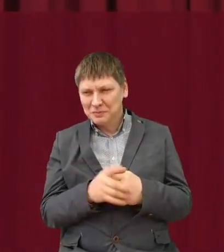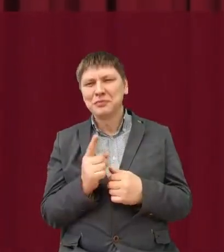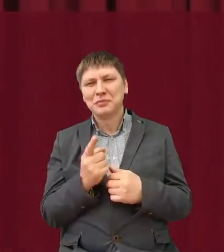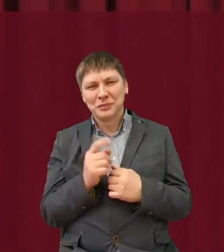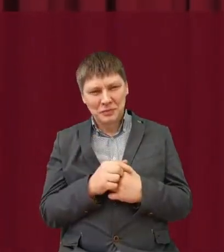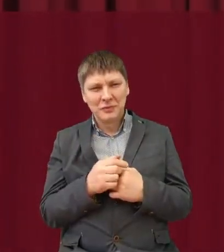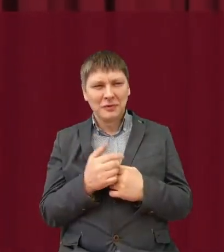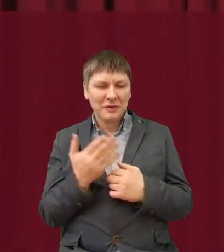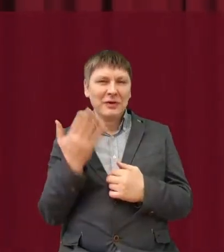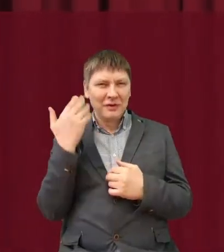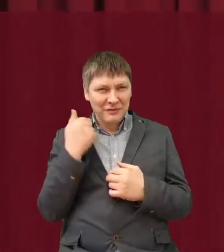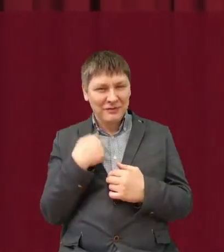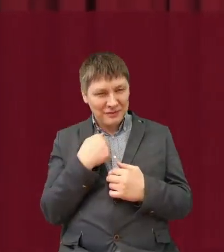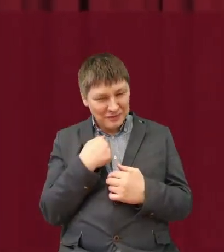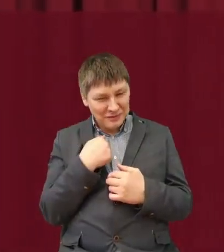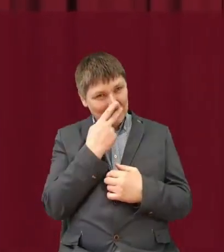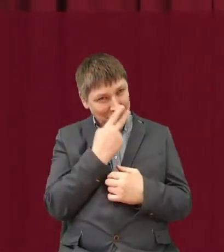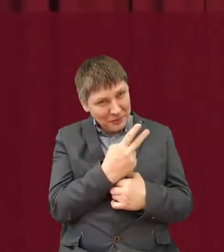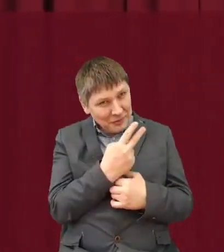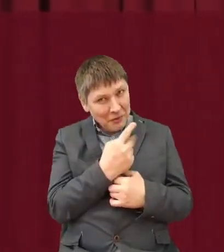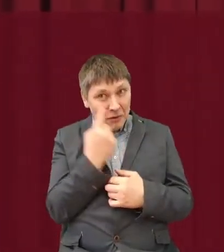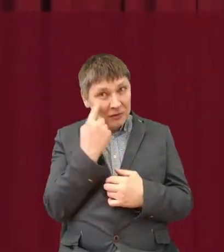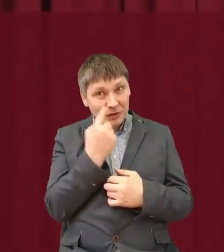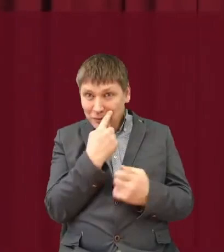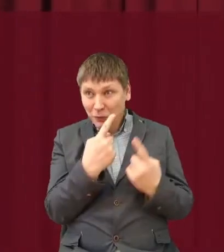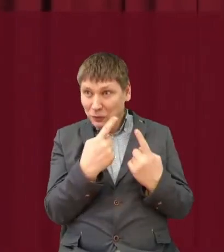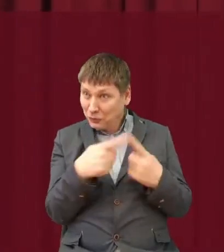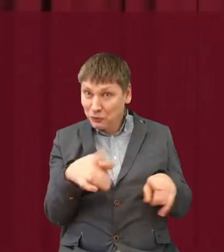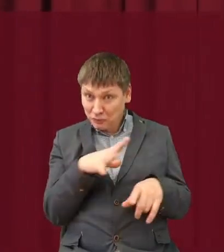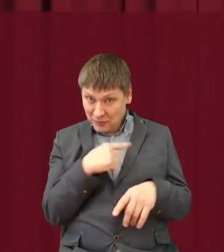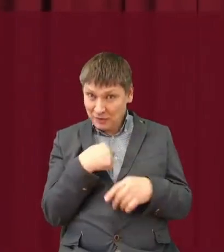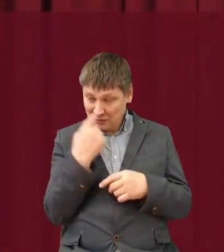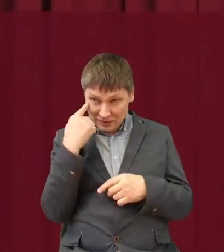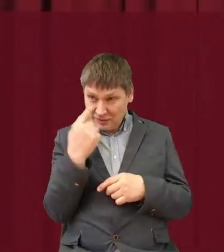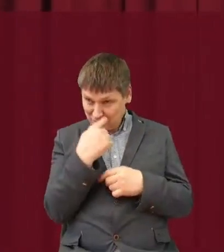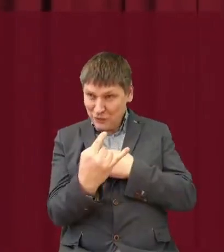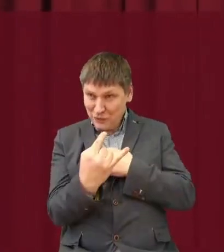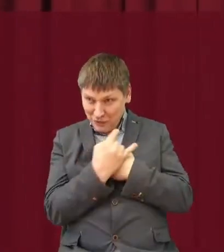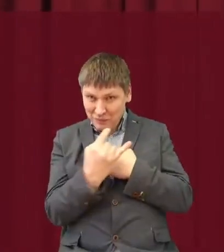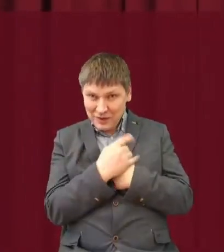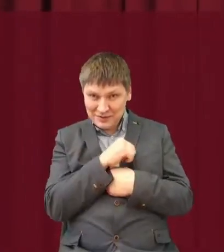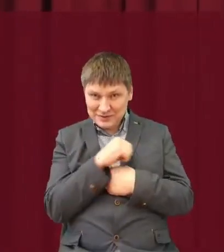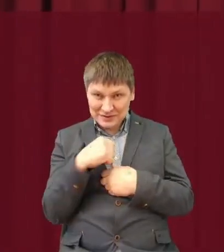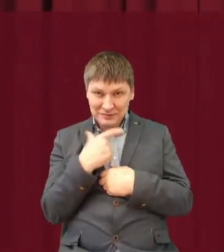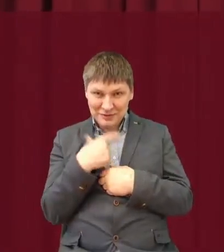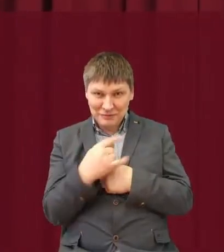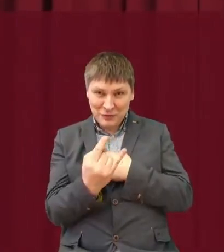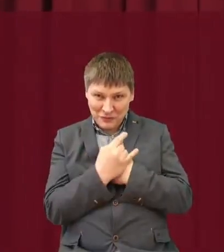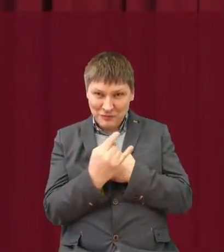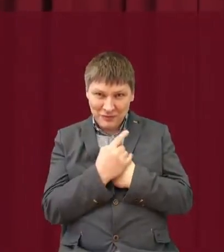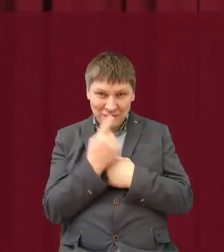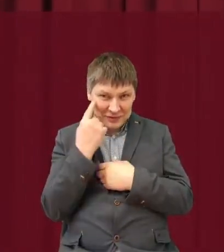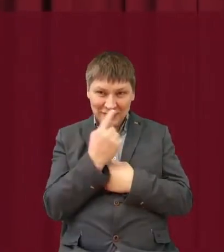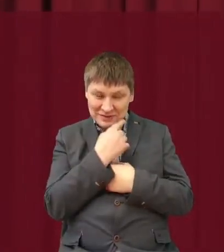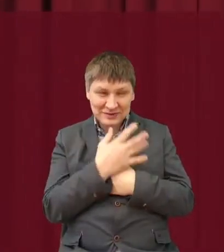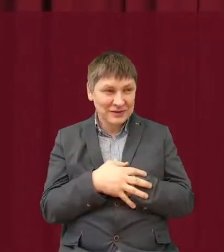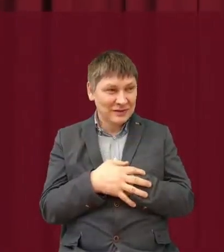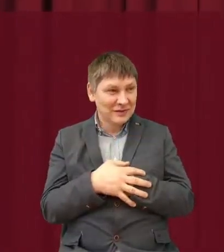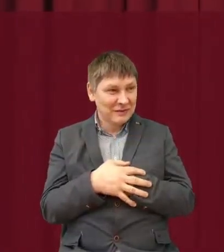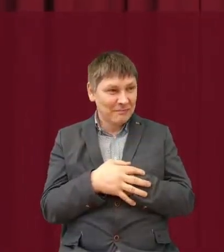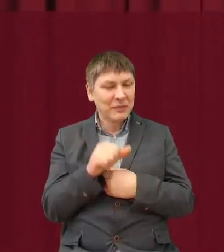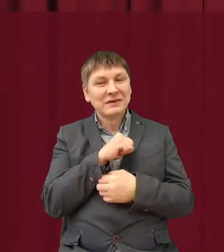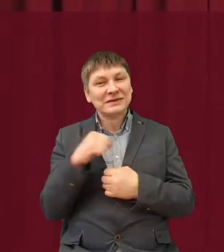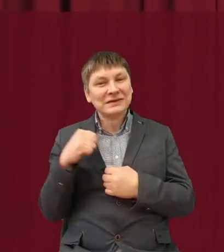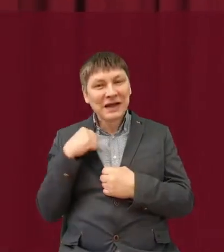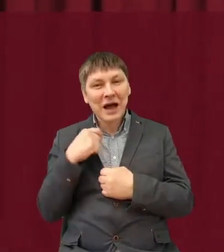ошибся Да создался неприятности Да пошел в другое время в другое место но иногда самообман